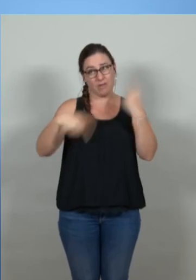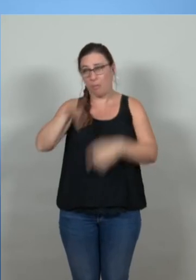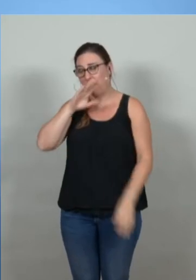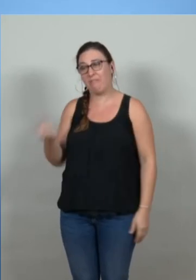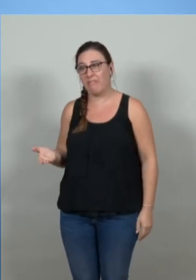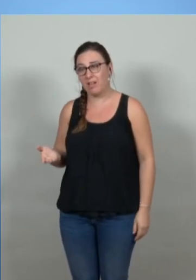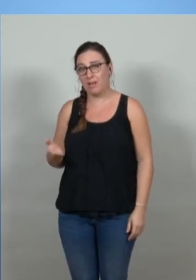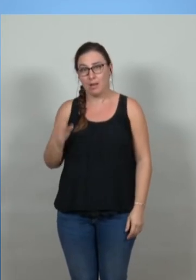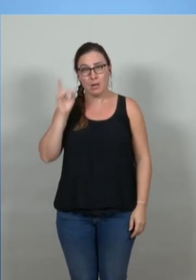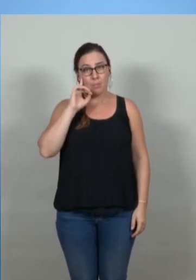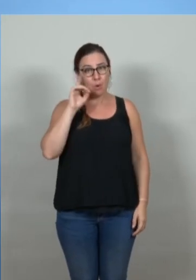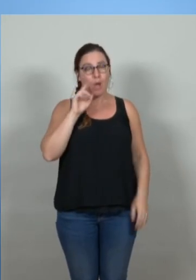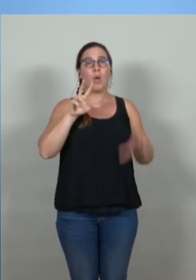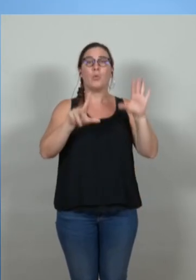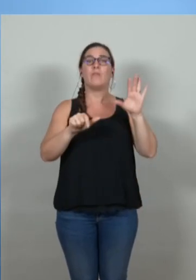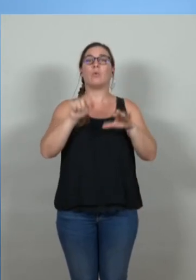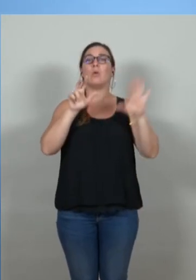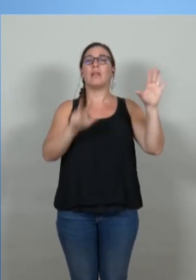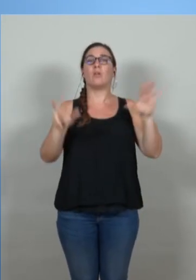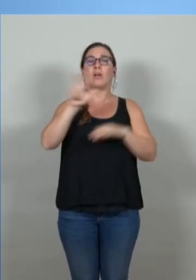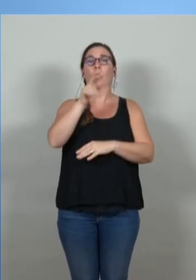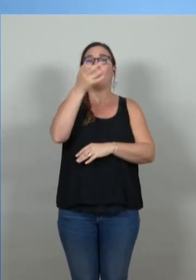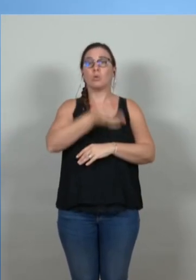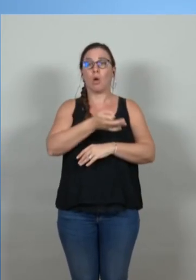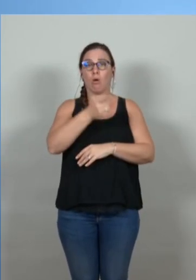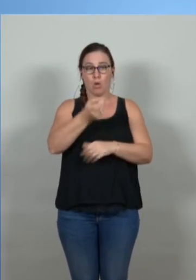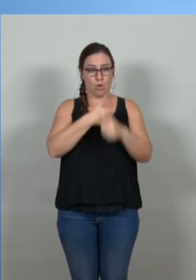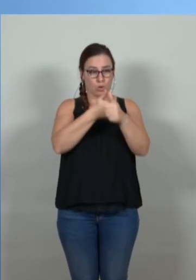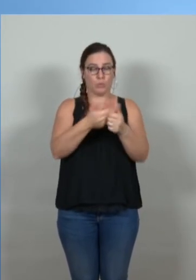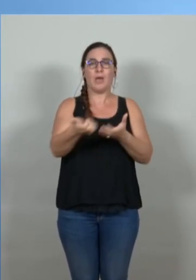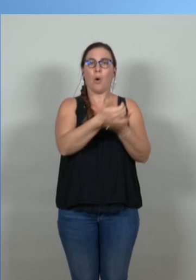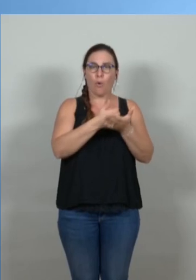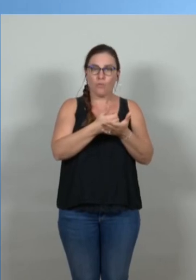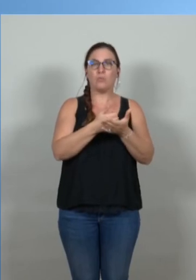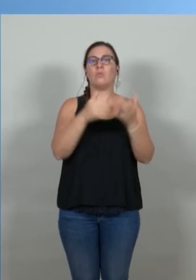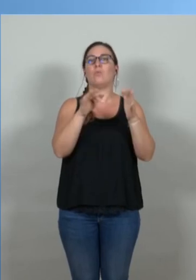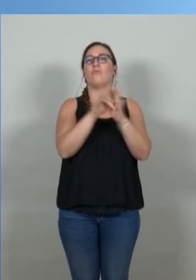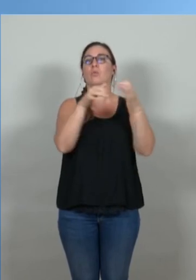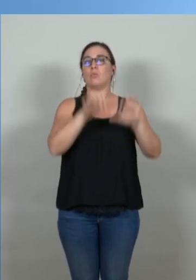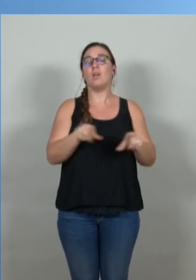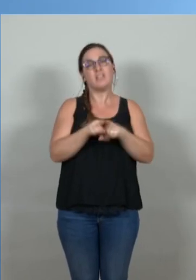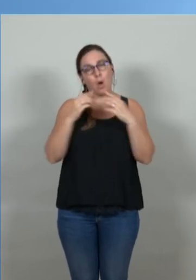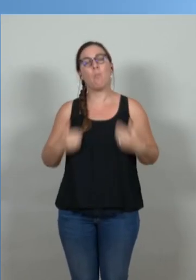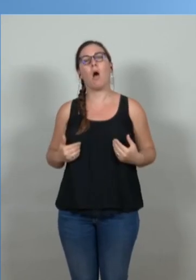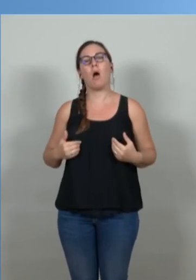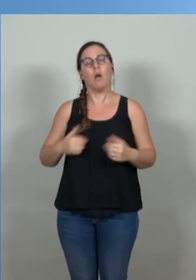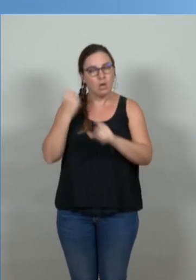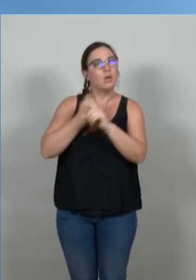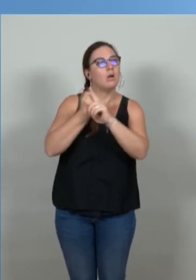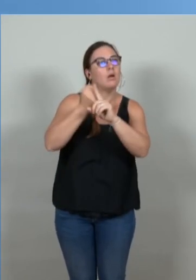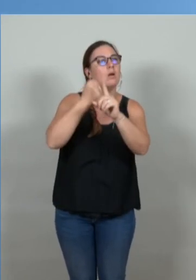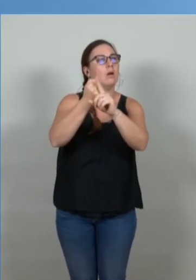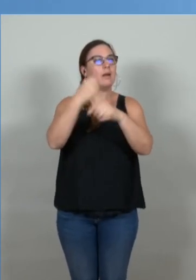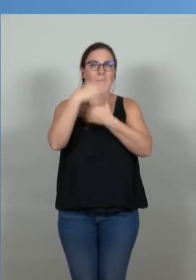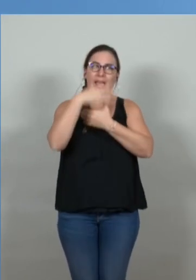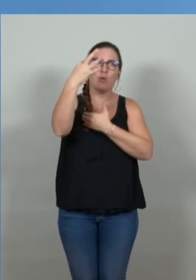en l'occurrence l'augmentation de 8,83% des revenus de la fonction publique c'est grâce à des gens comme moi qui se sont battus pendant leur